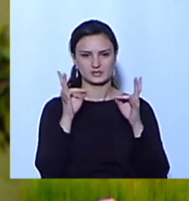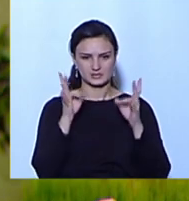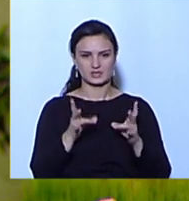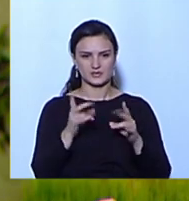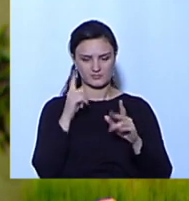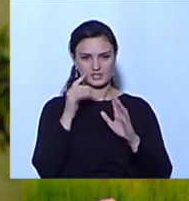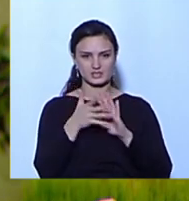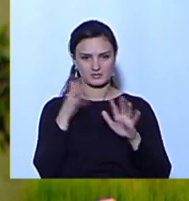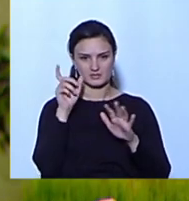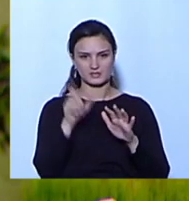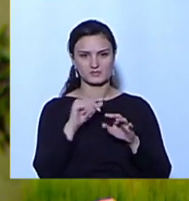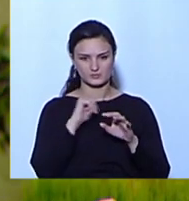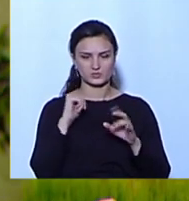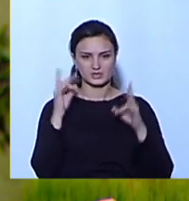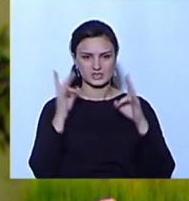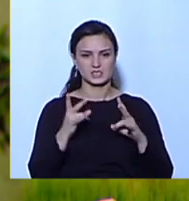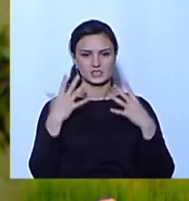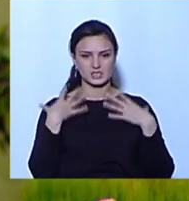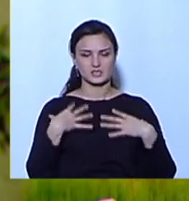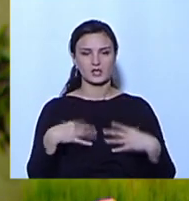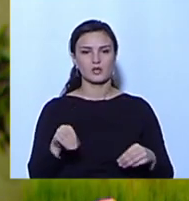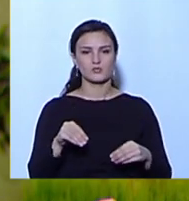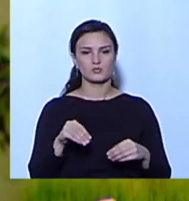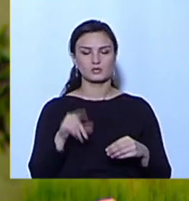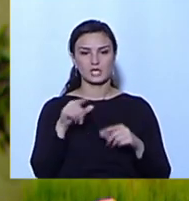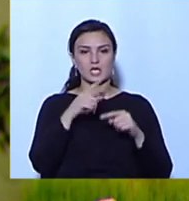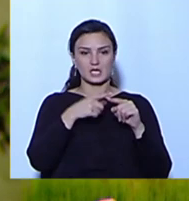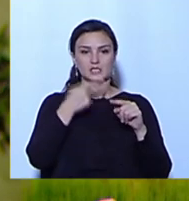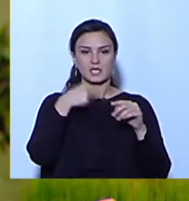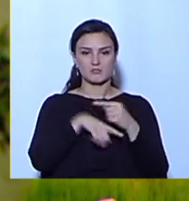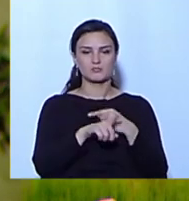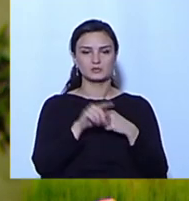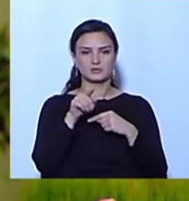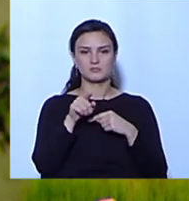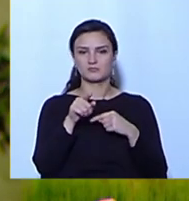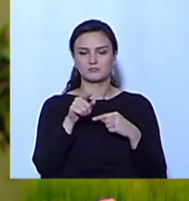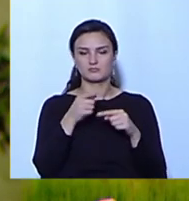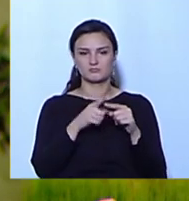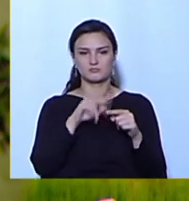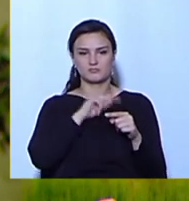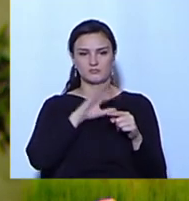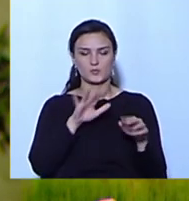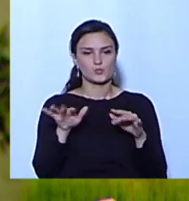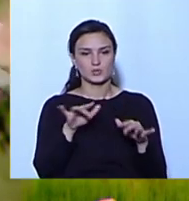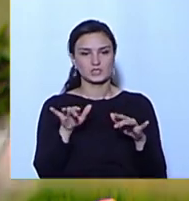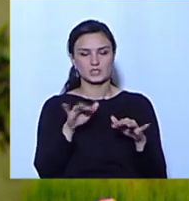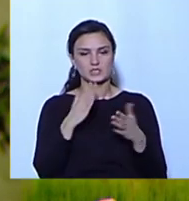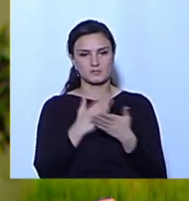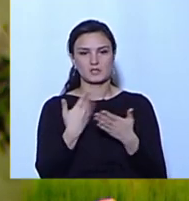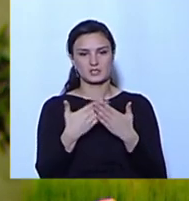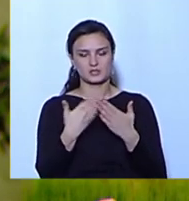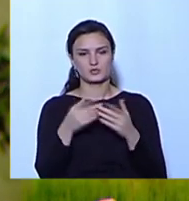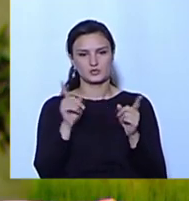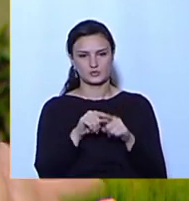ლოგიკური და გასაგები, ადამიანმა დაიზიანა სხეულის რაღაც ნაწილი და აქედან გამომდინარე გამოვარდა ფუნქცია, რომელიღაც მათ